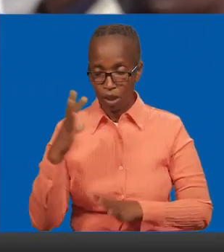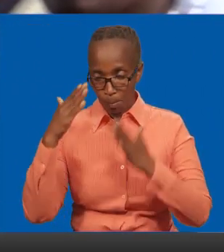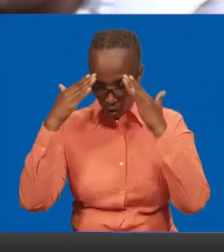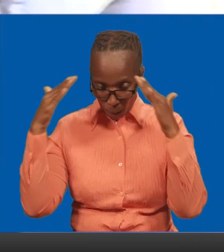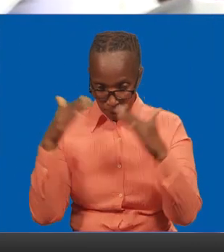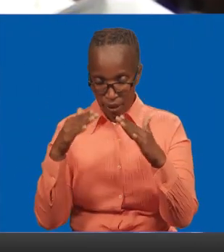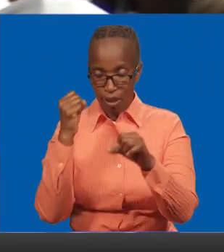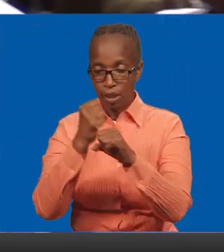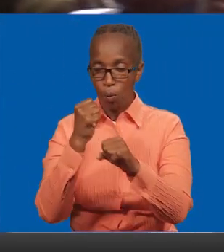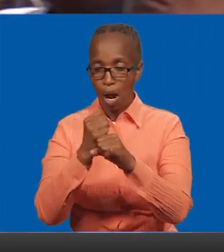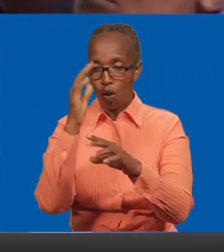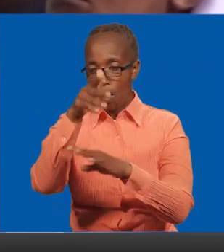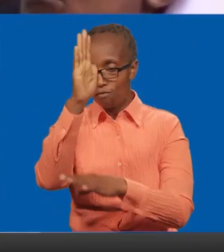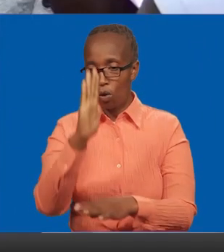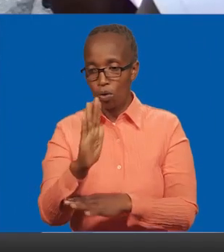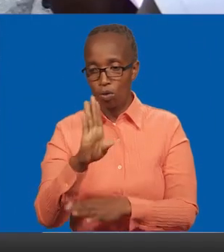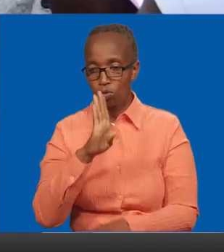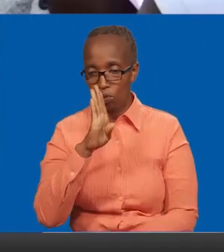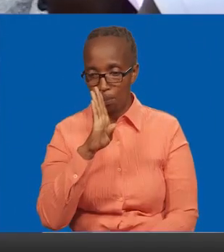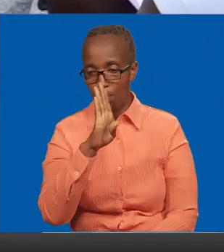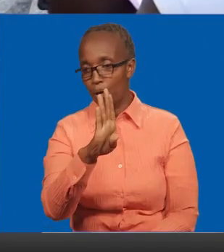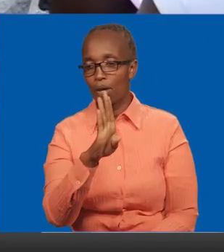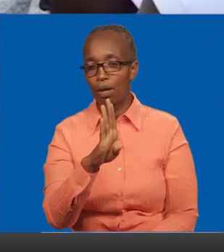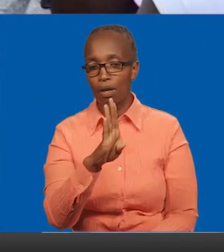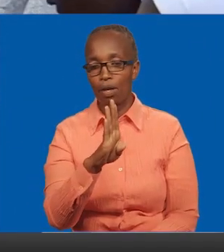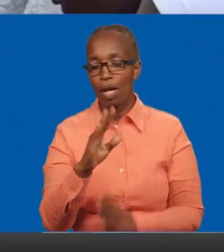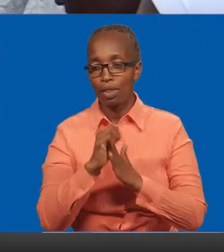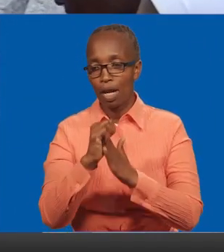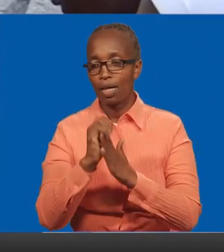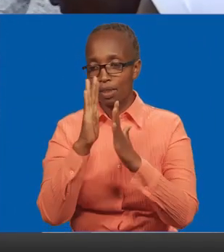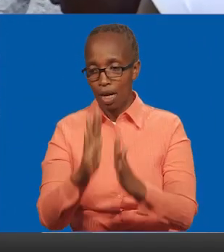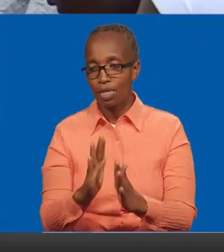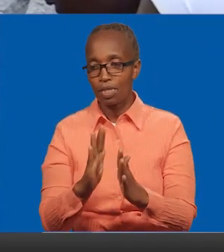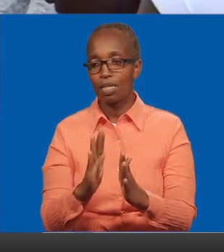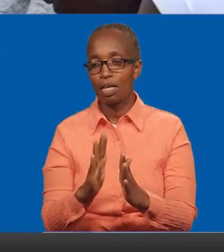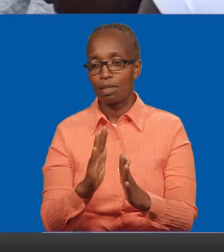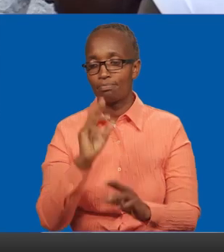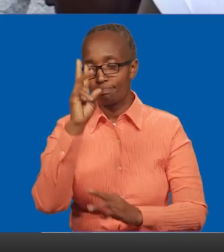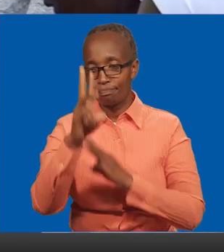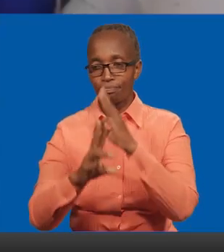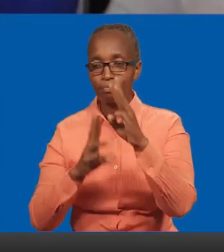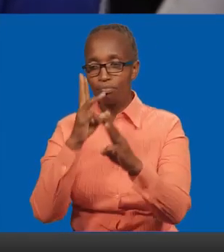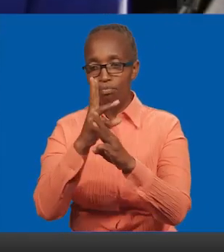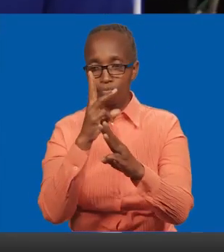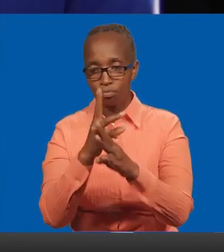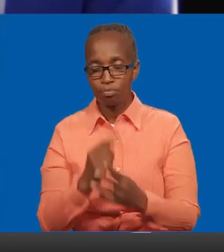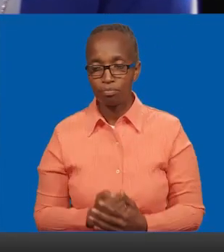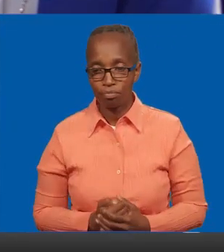kujitolea kikamilifu kuwa watumishi wa Mungu ili kueneza injili kwa kila mmoja kote ulimwenguni.